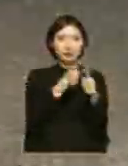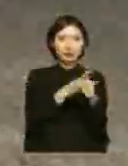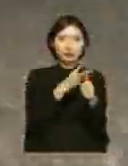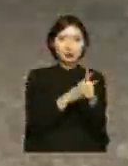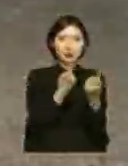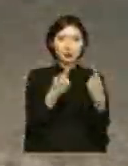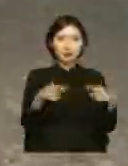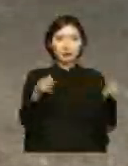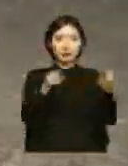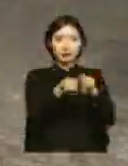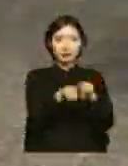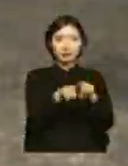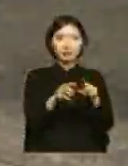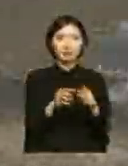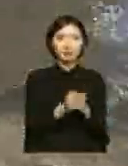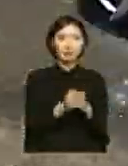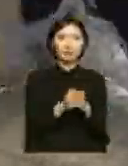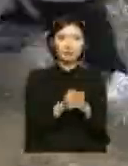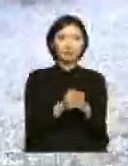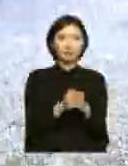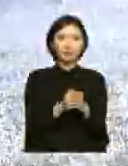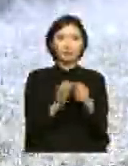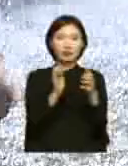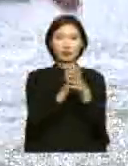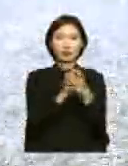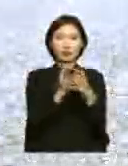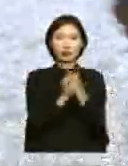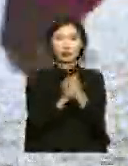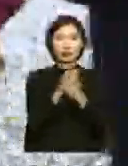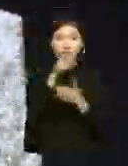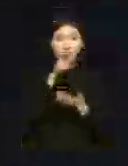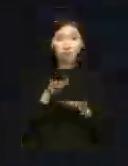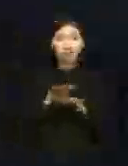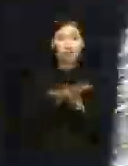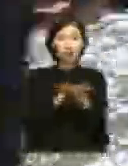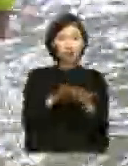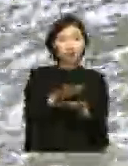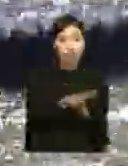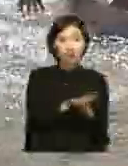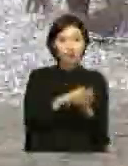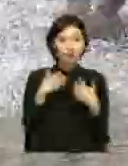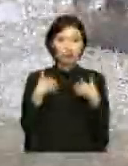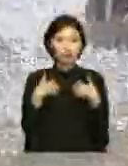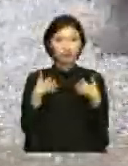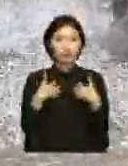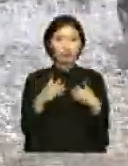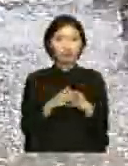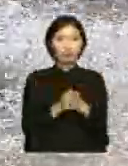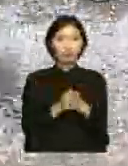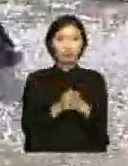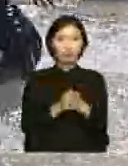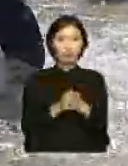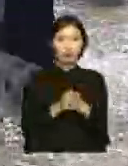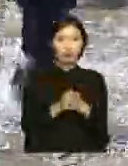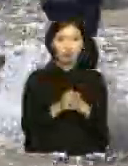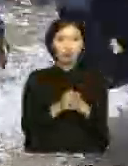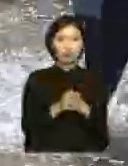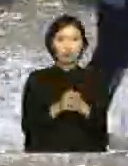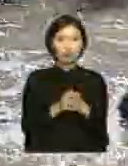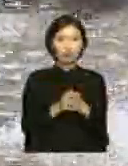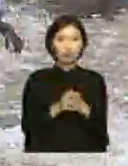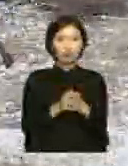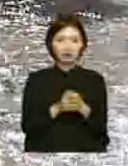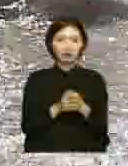선생님이랑 같이 놀고 친구들이랑 물놀이에서 놀아서 즐거워요. 돈 갖고 놀고 튜브